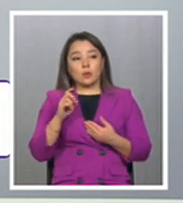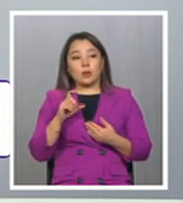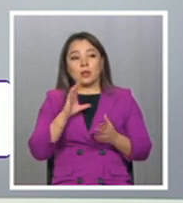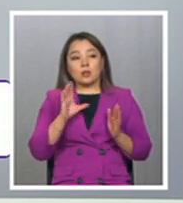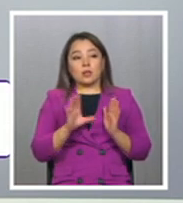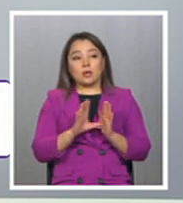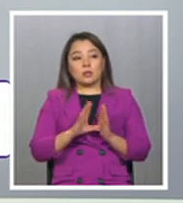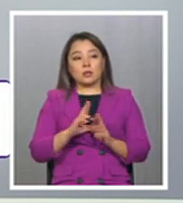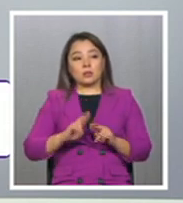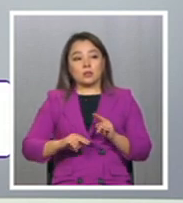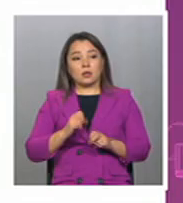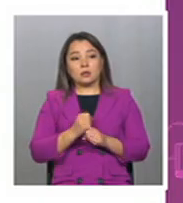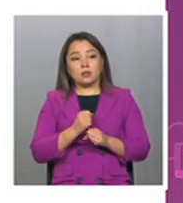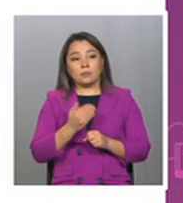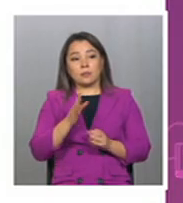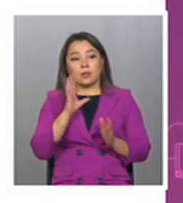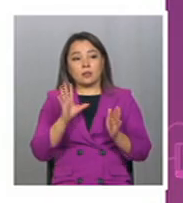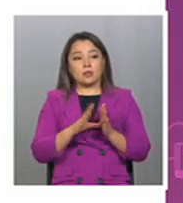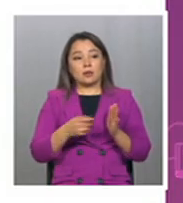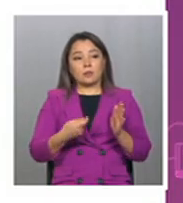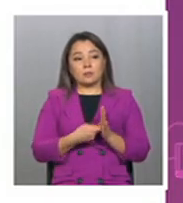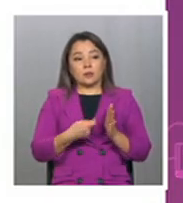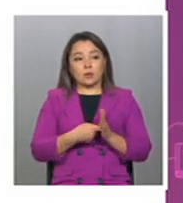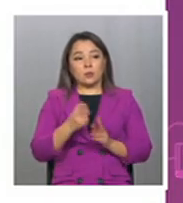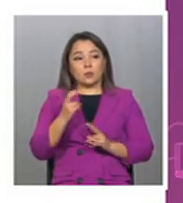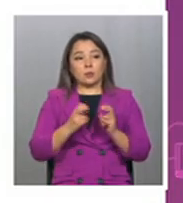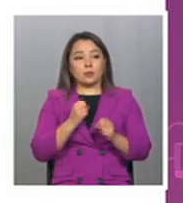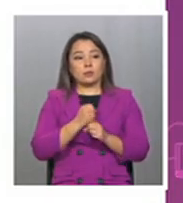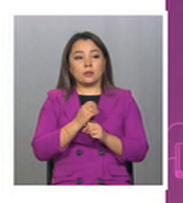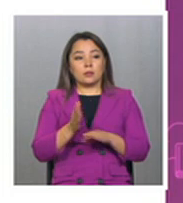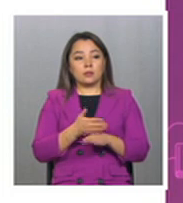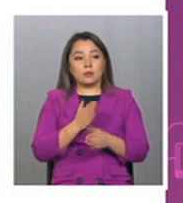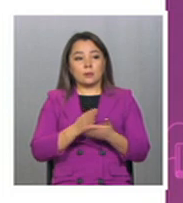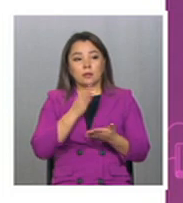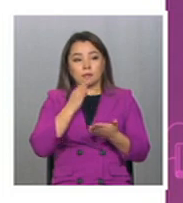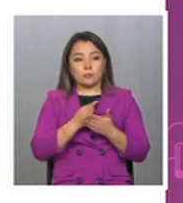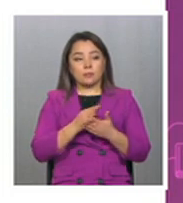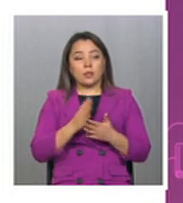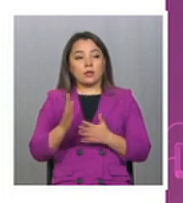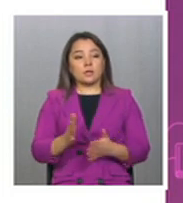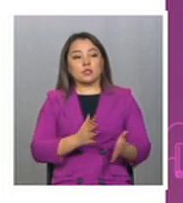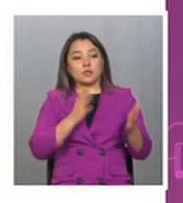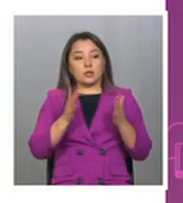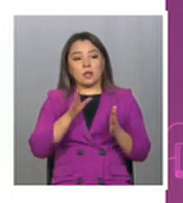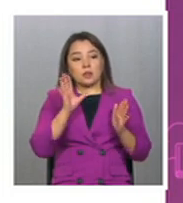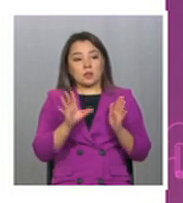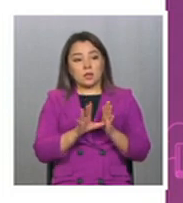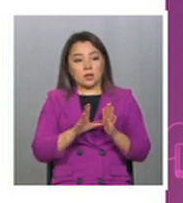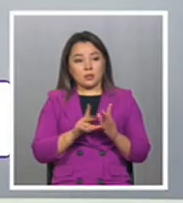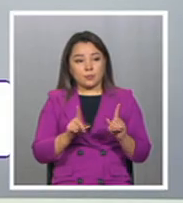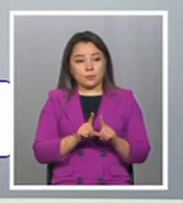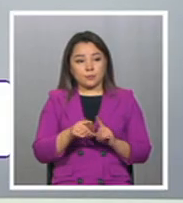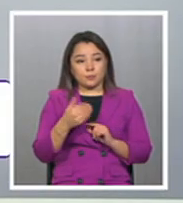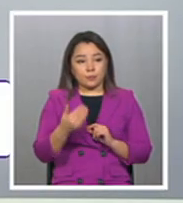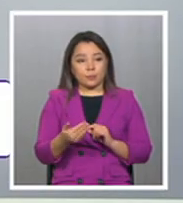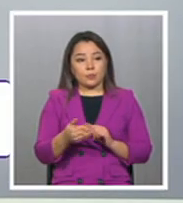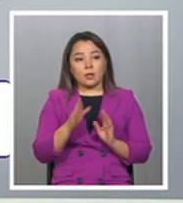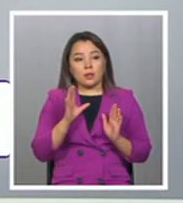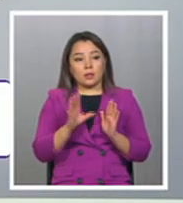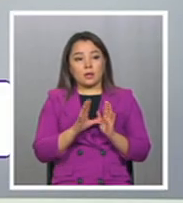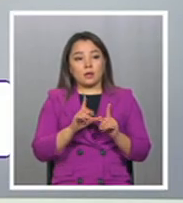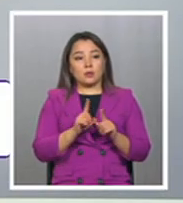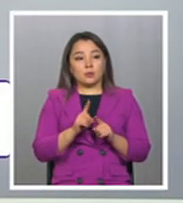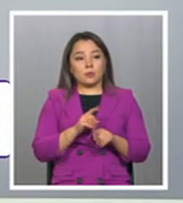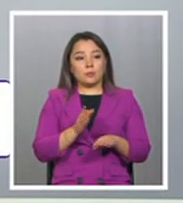биоэнергетика арқылы электр энергиясын өндіру. Яғни жел энергиясы арқылы электр